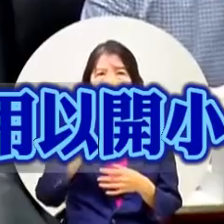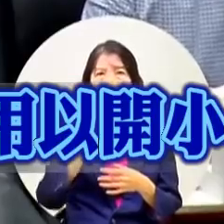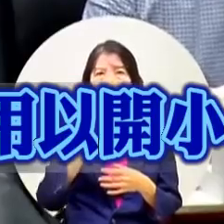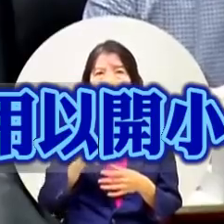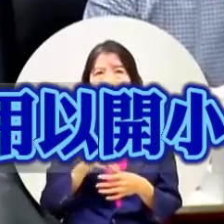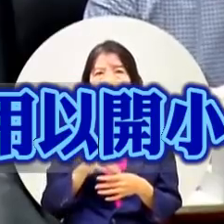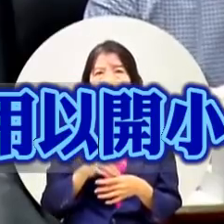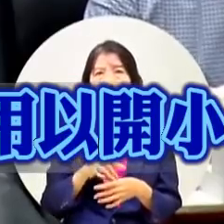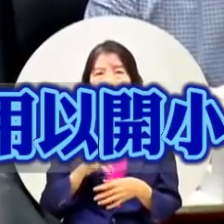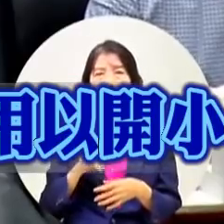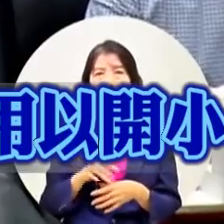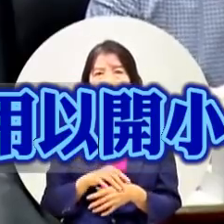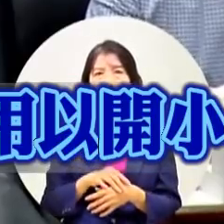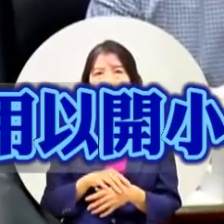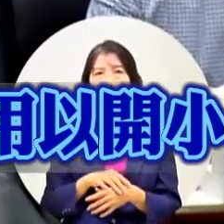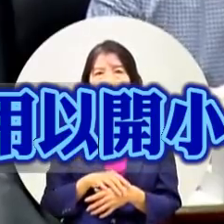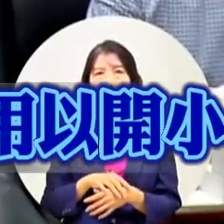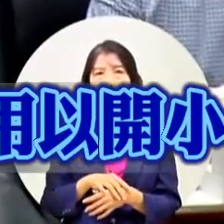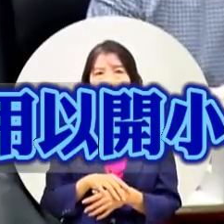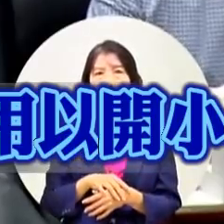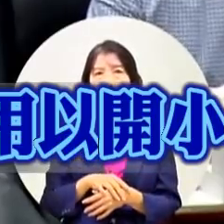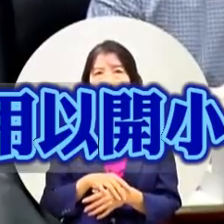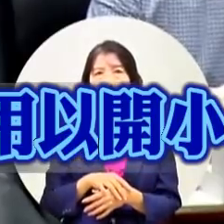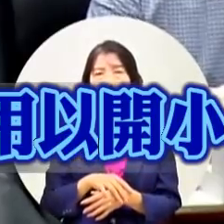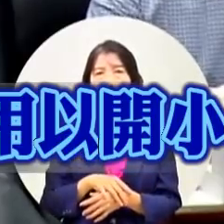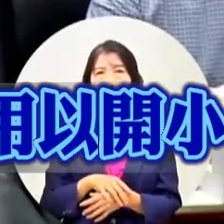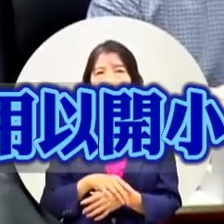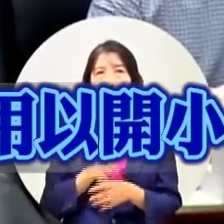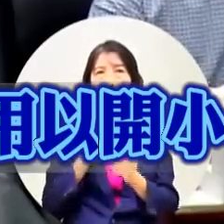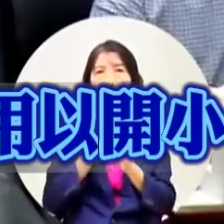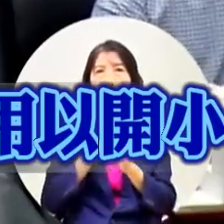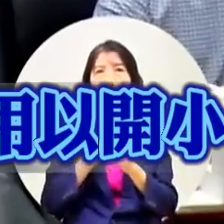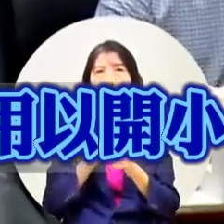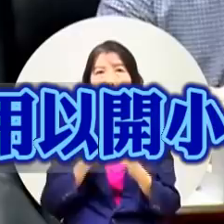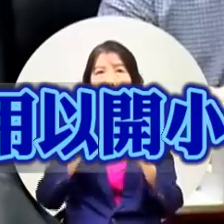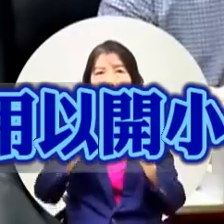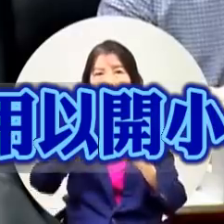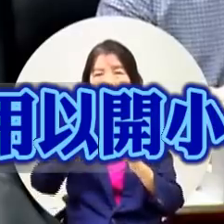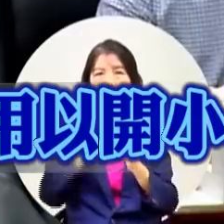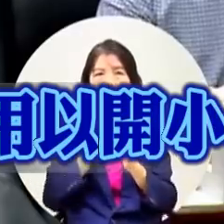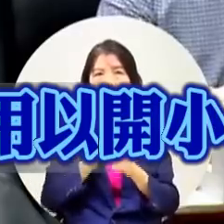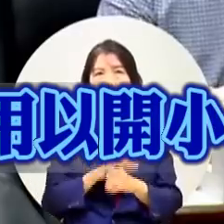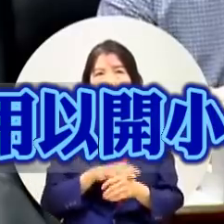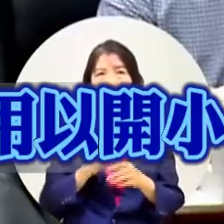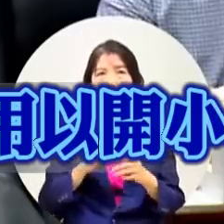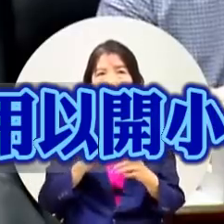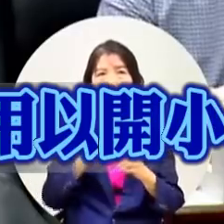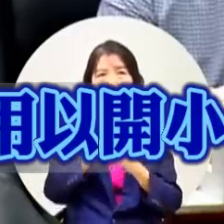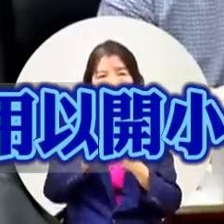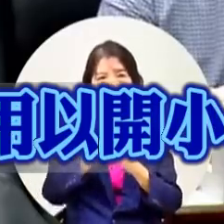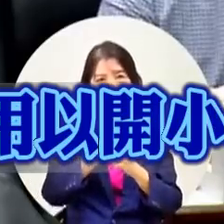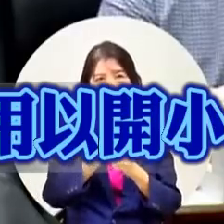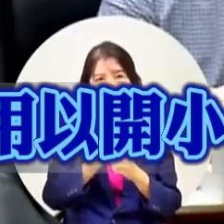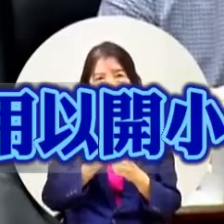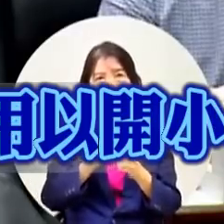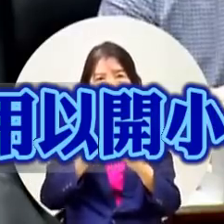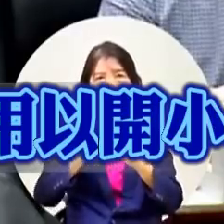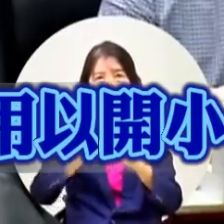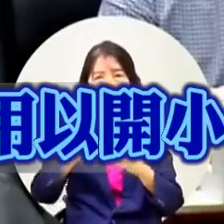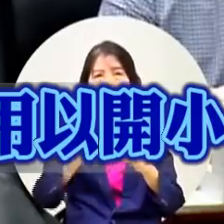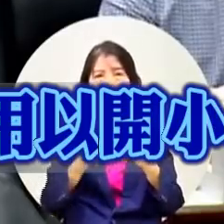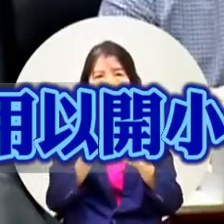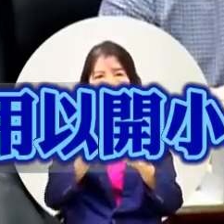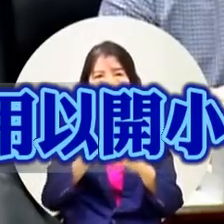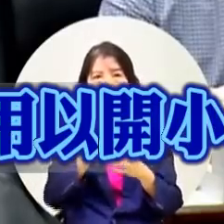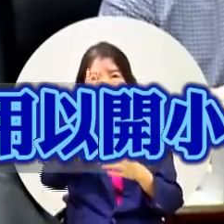好，接下来，市长，我给你请教，这是您的施政的方向，请教一下六龟进行温泉之旅是